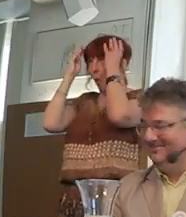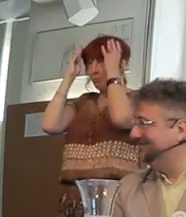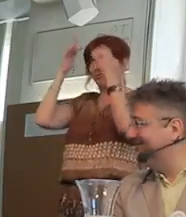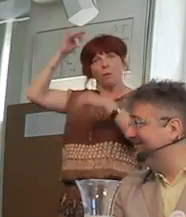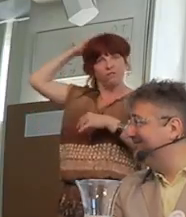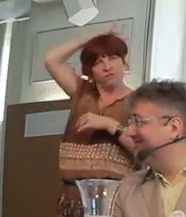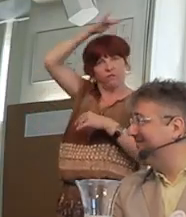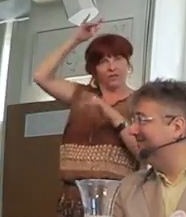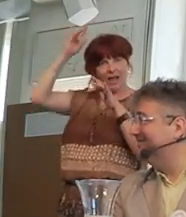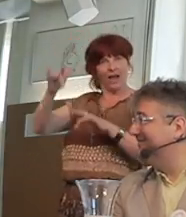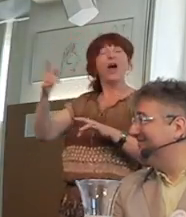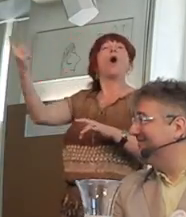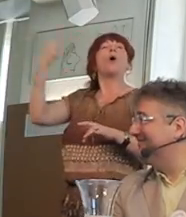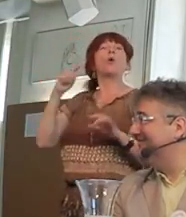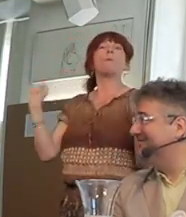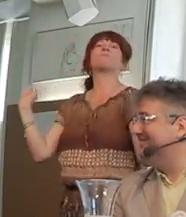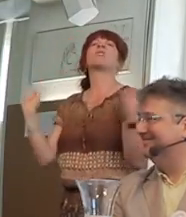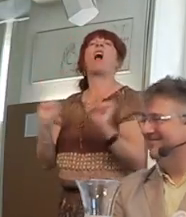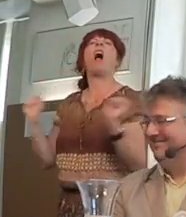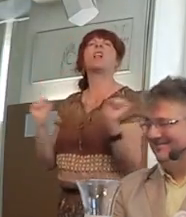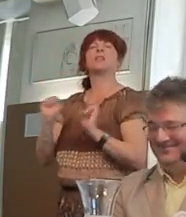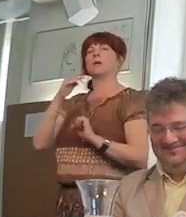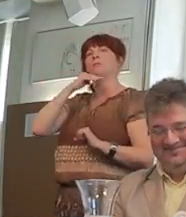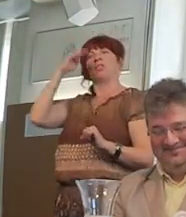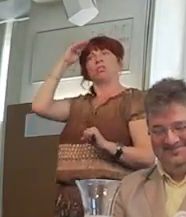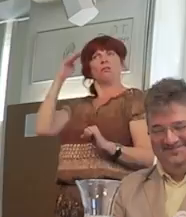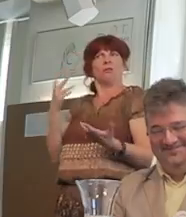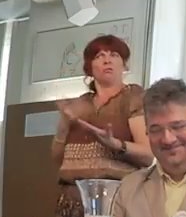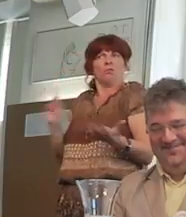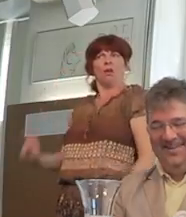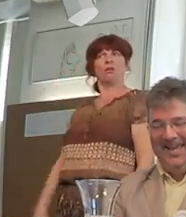hätten mehr Testosteron, würde ich mir gefallen lassen.